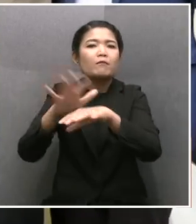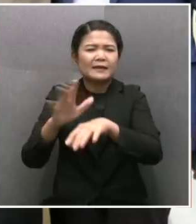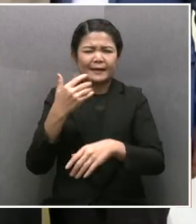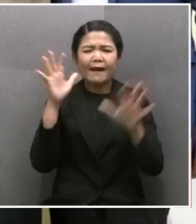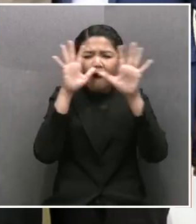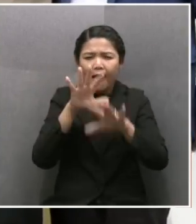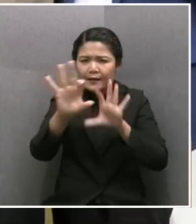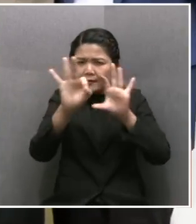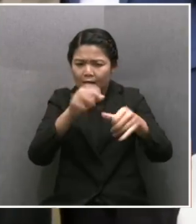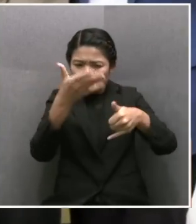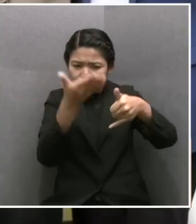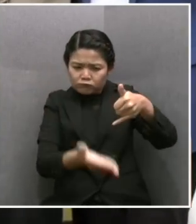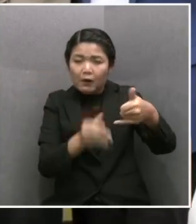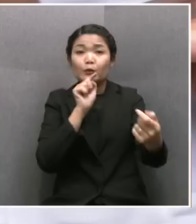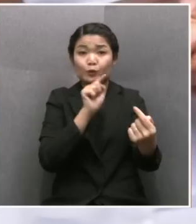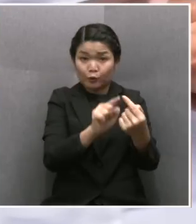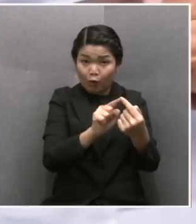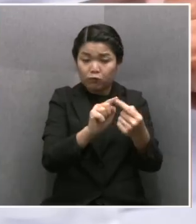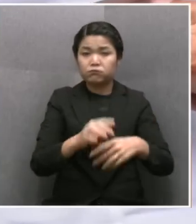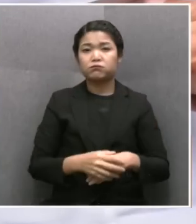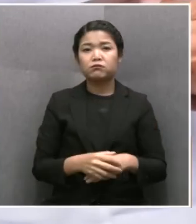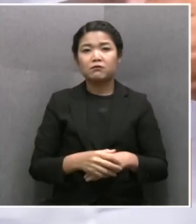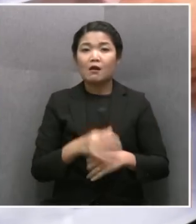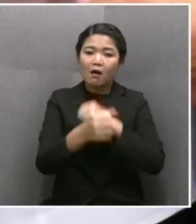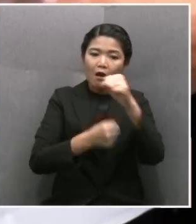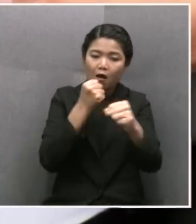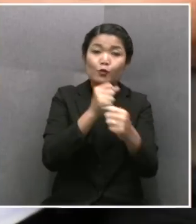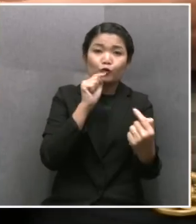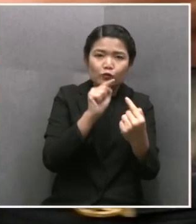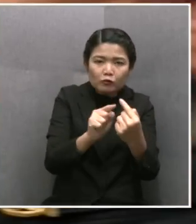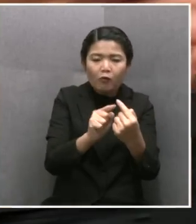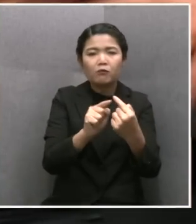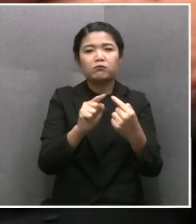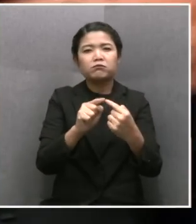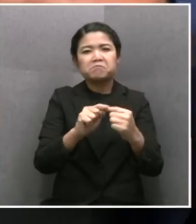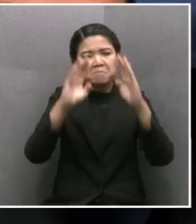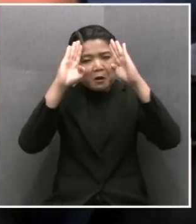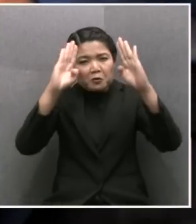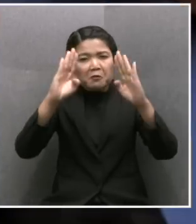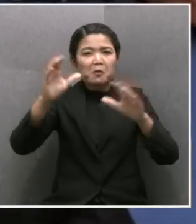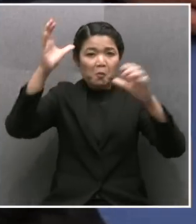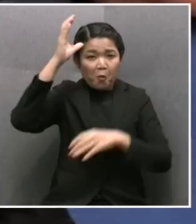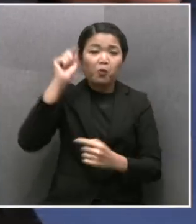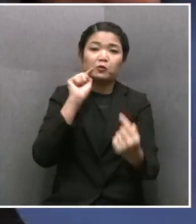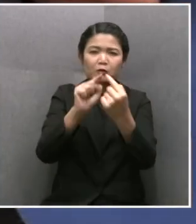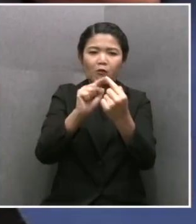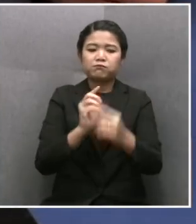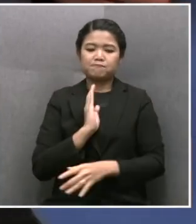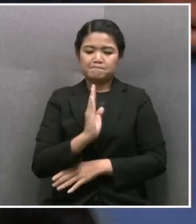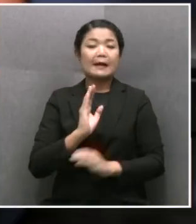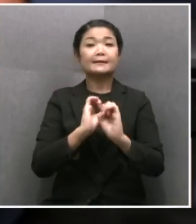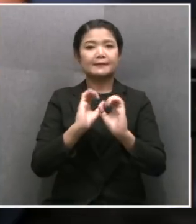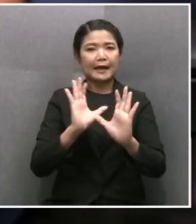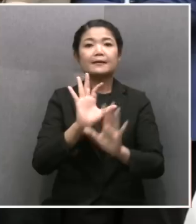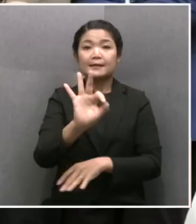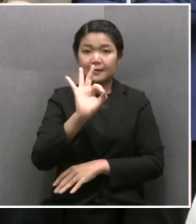คุณสมบัติเหมาะสมมีมีคุณวุฒิไวยวุฒิที่ทุกฝ่ายยอมรับถึงความเป็นกลางอย่างแท้จริงแน่นอนว่า